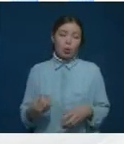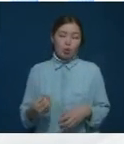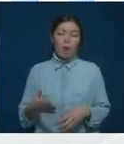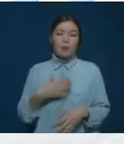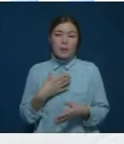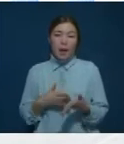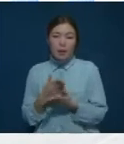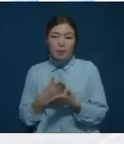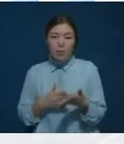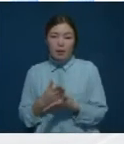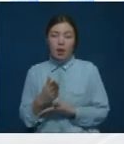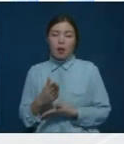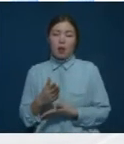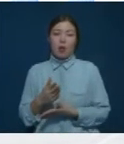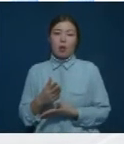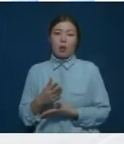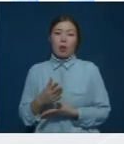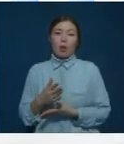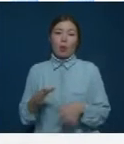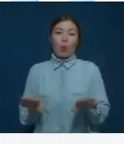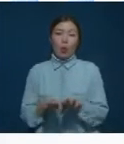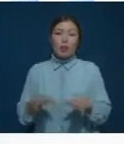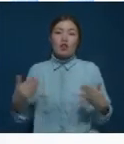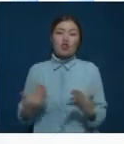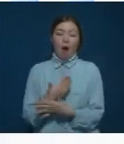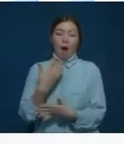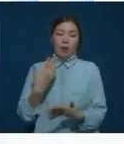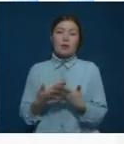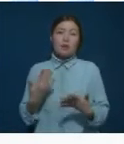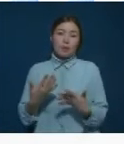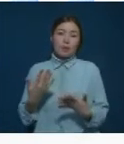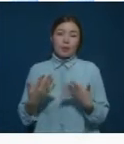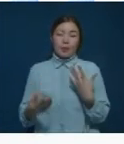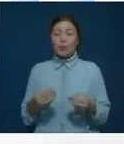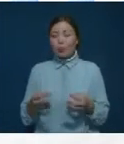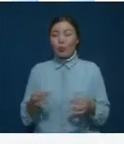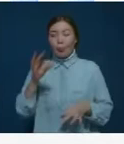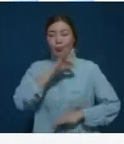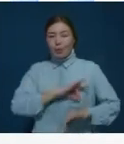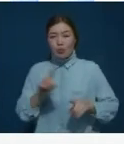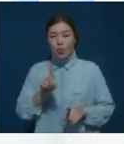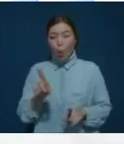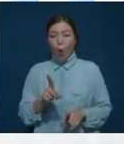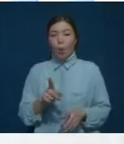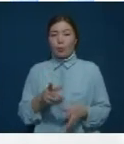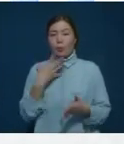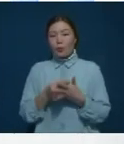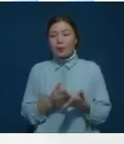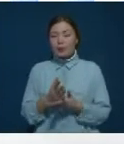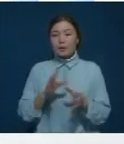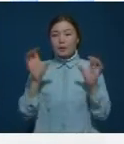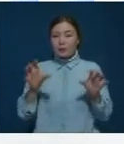біздің қызметкерлер туралы жаңағы, егер қызмет аса пайдаланып атса, заңсыз